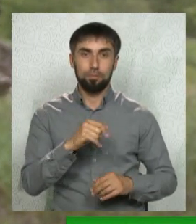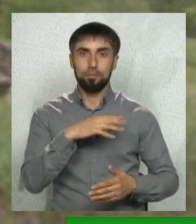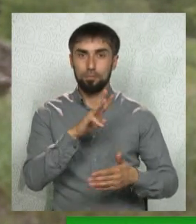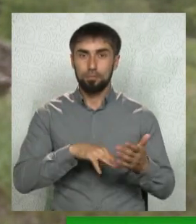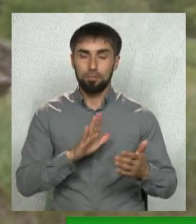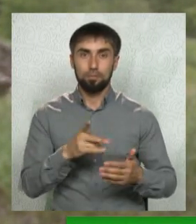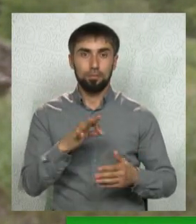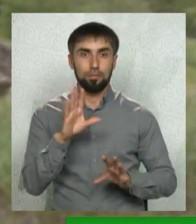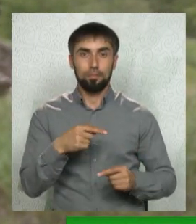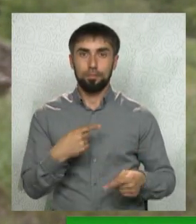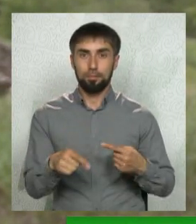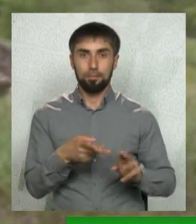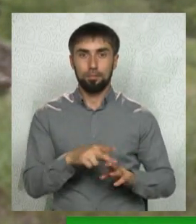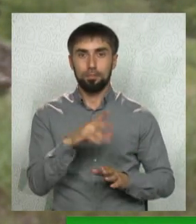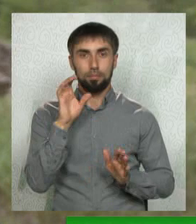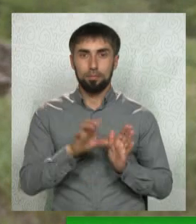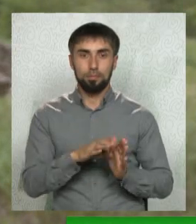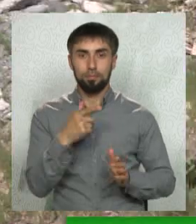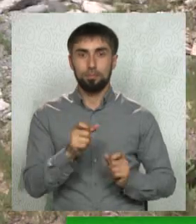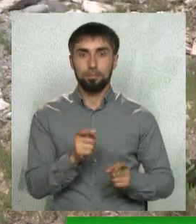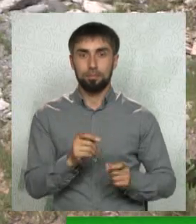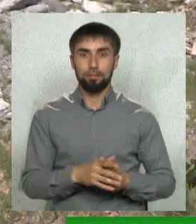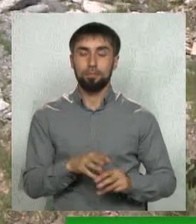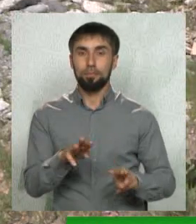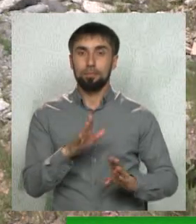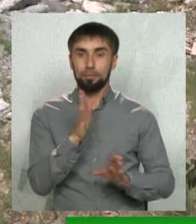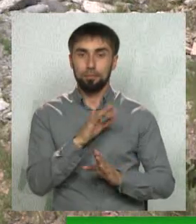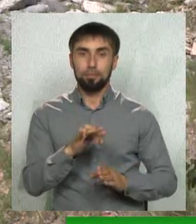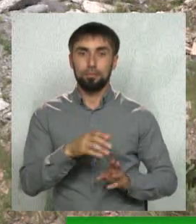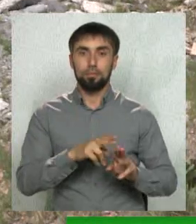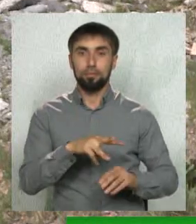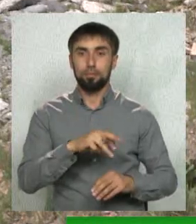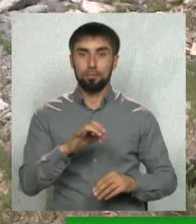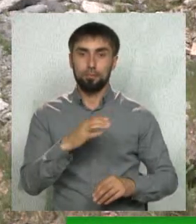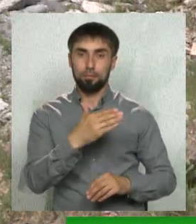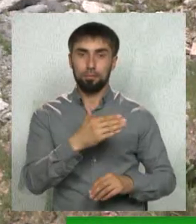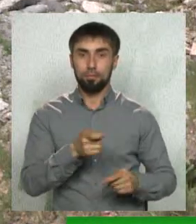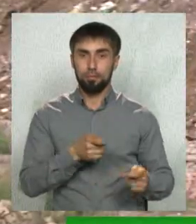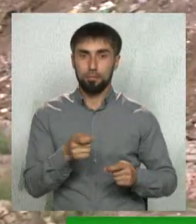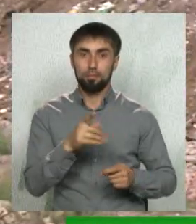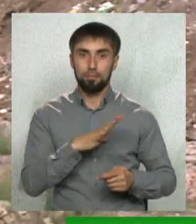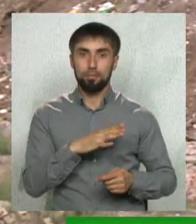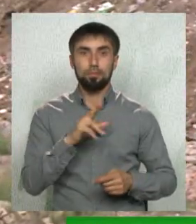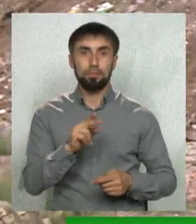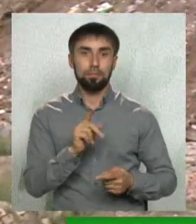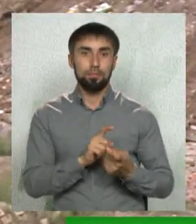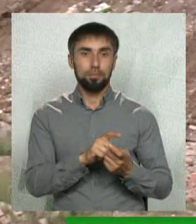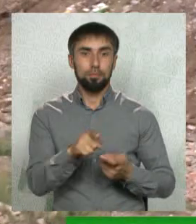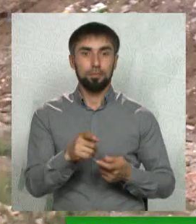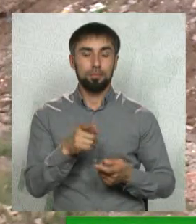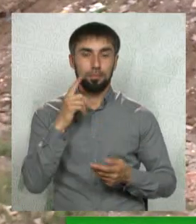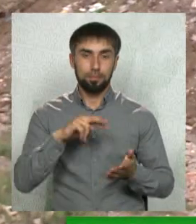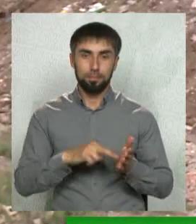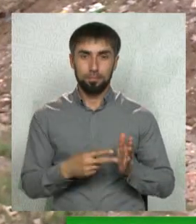штрафы, все равно выгружают сюда мусор. Минприроды и столичные власти нашли метод борьбы с загрязнением русла реки.